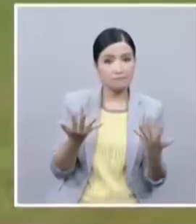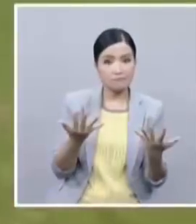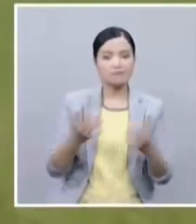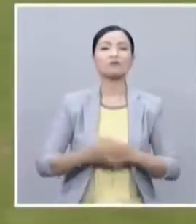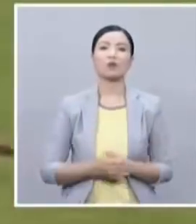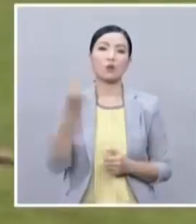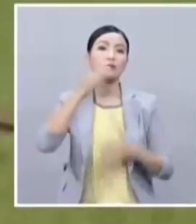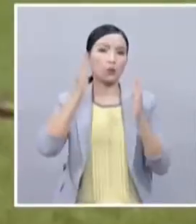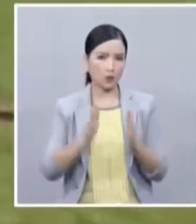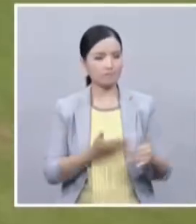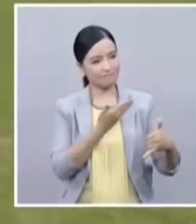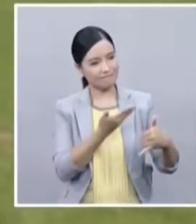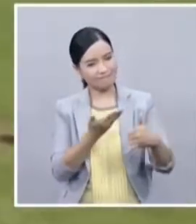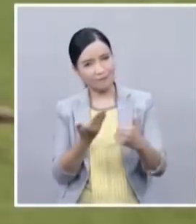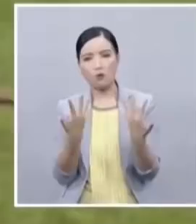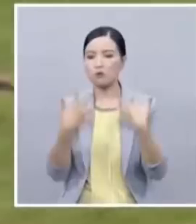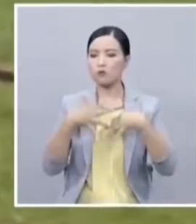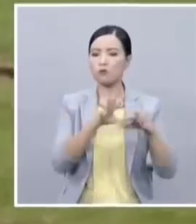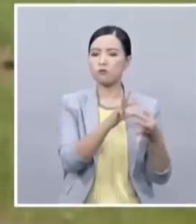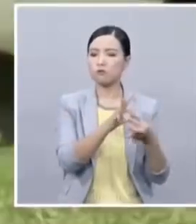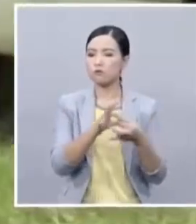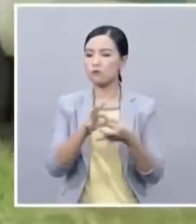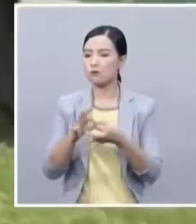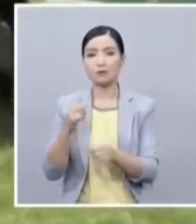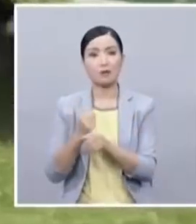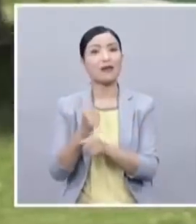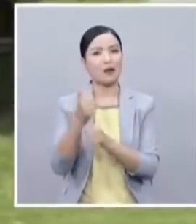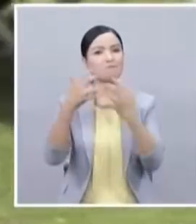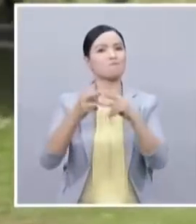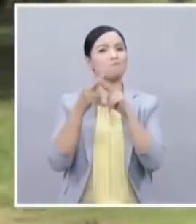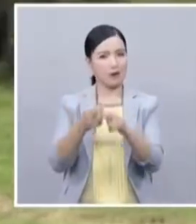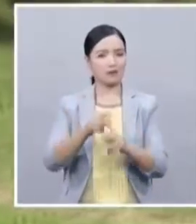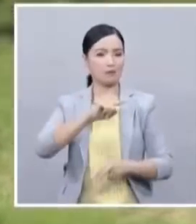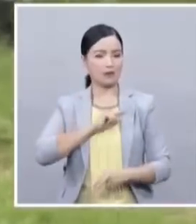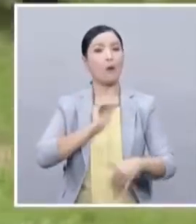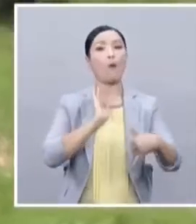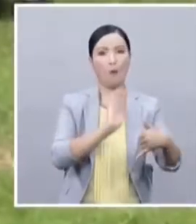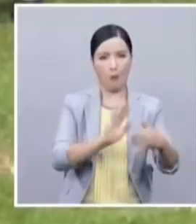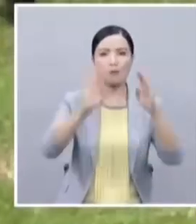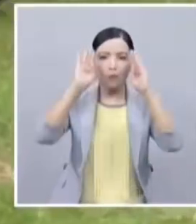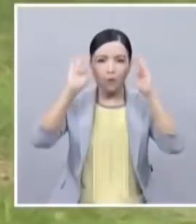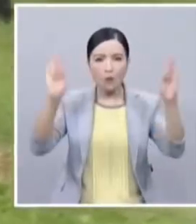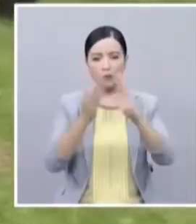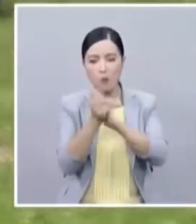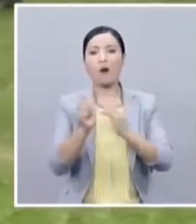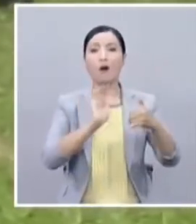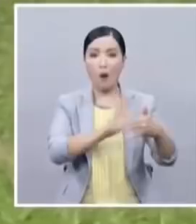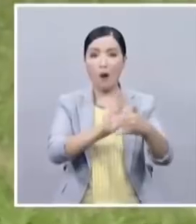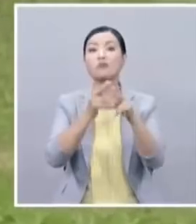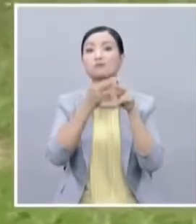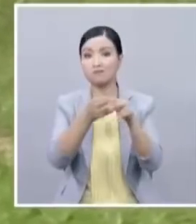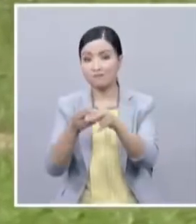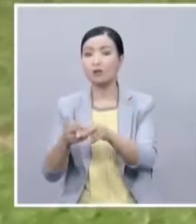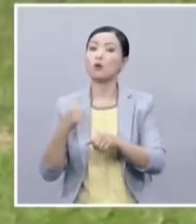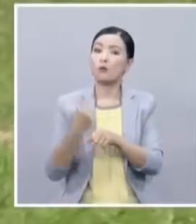าทุกคนนั้นสามารถที่จะสอบประสานการทำงานได้โดยอัตโนมัติตามภาระหน้าที่ของตนเองตามประสบการณ์ความชำนาญของตนเอง